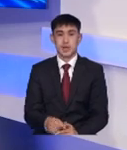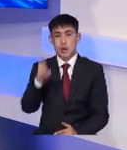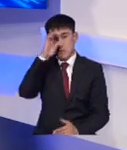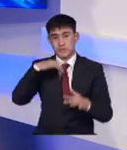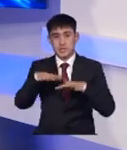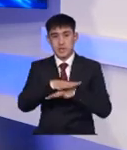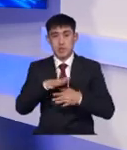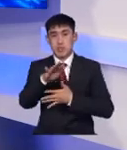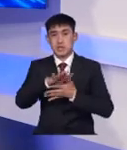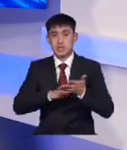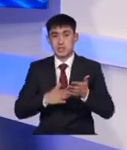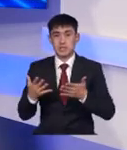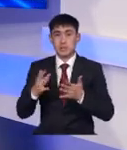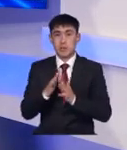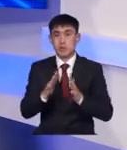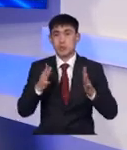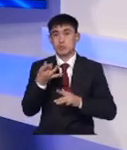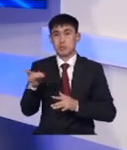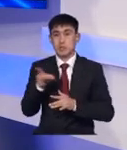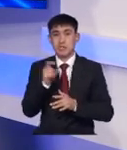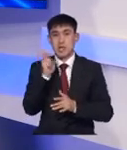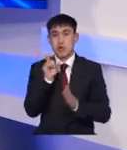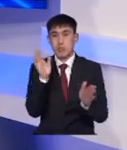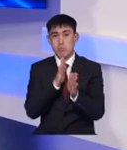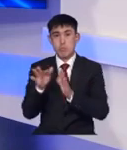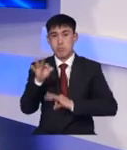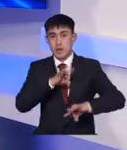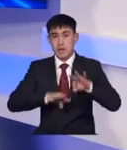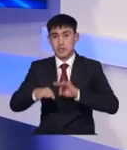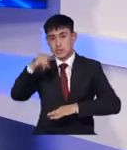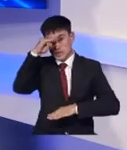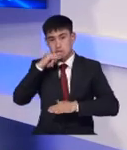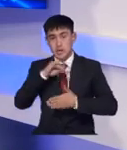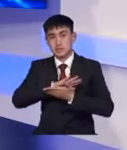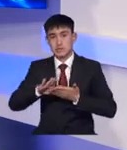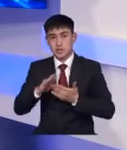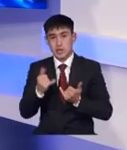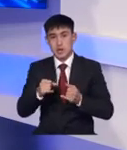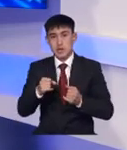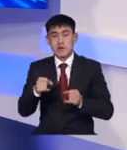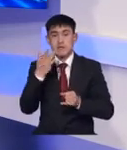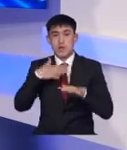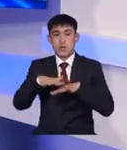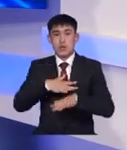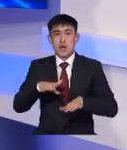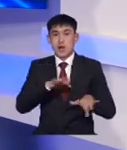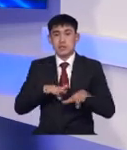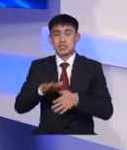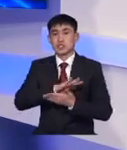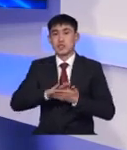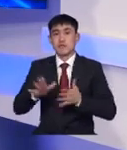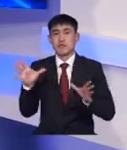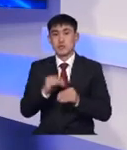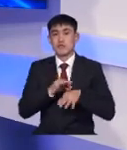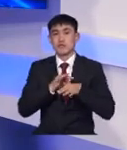По всей стране продолжает набирать обороты республиканский экопроект «За Казахстан». Напомним, в рамках всенародной акции чистоты